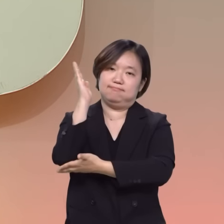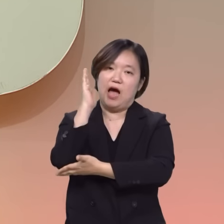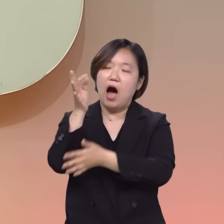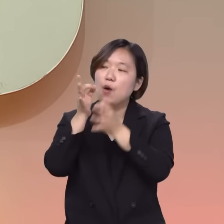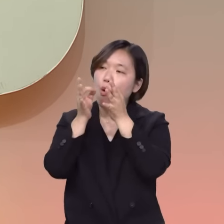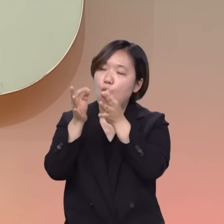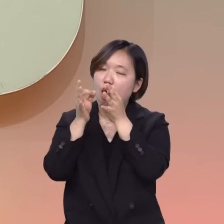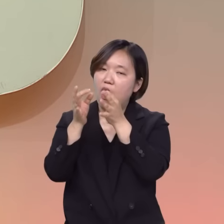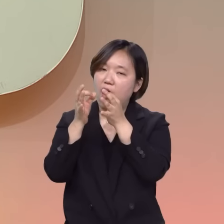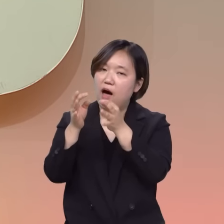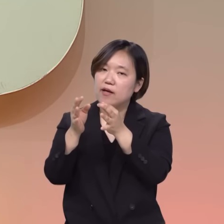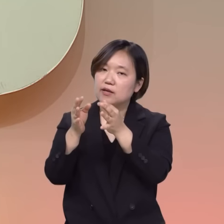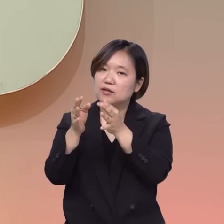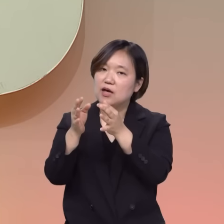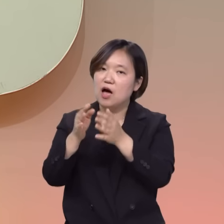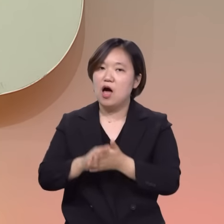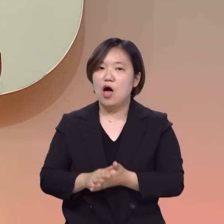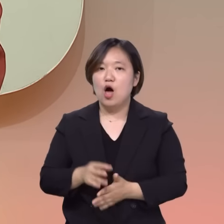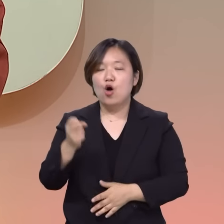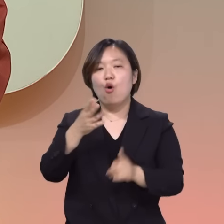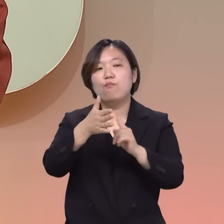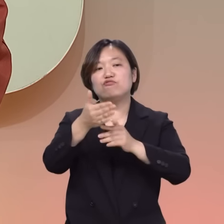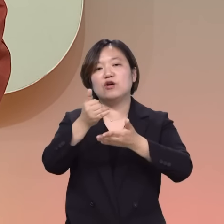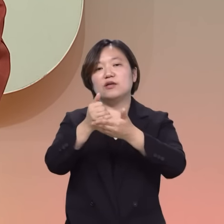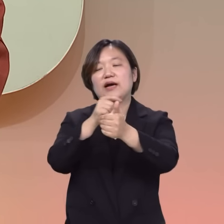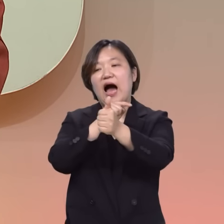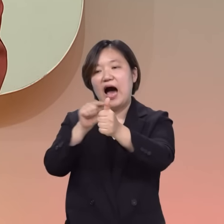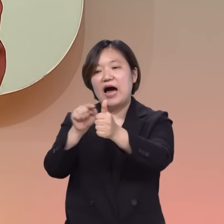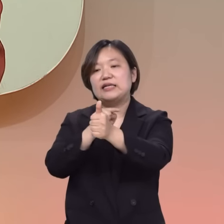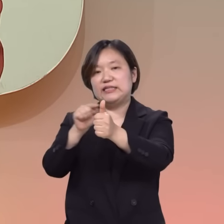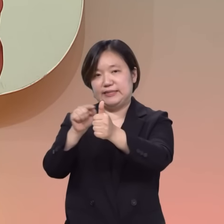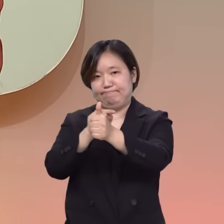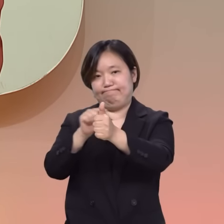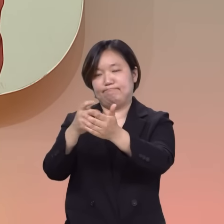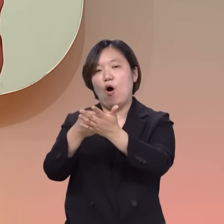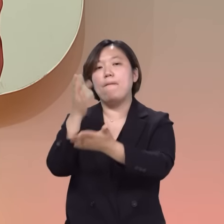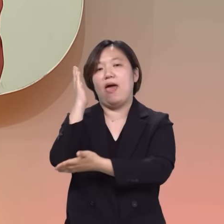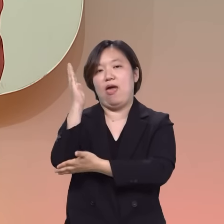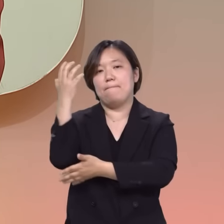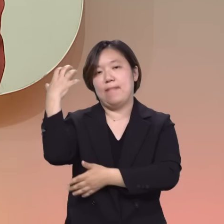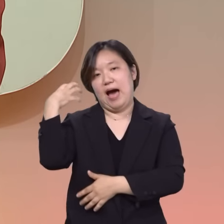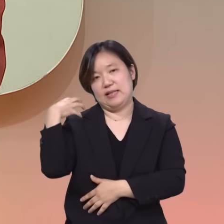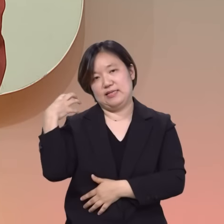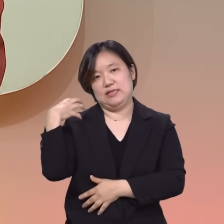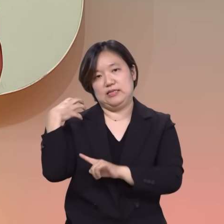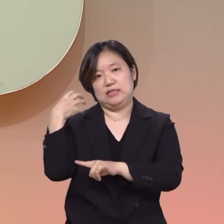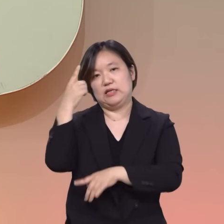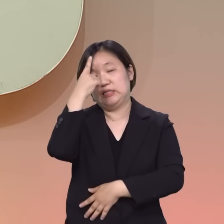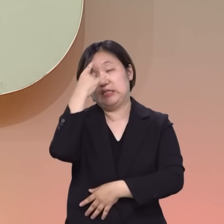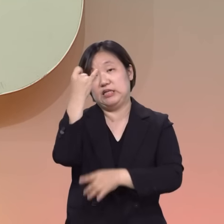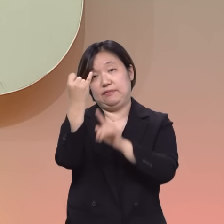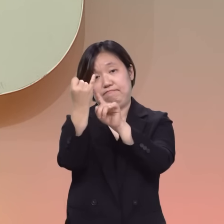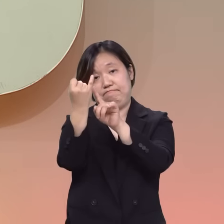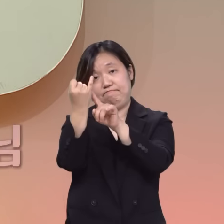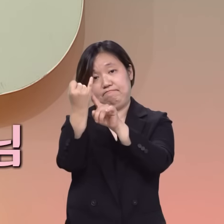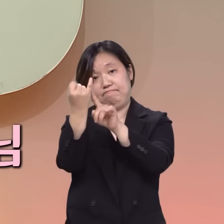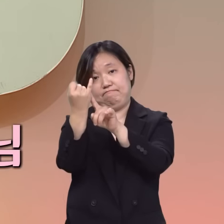부처님의 가르침을 또 널리 전파하신 그런 재소자들을 위한 포교